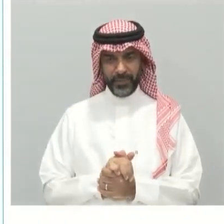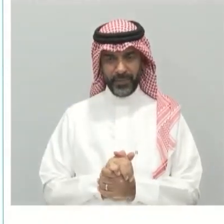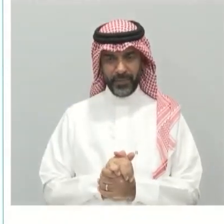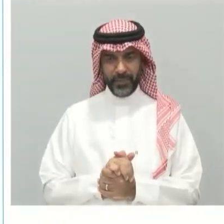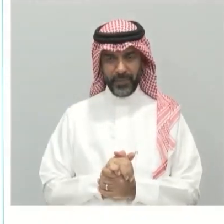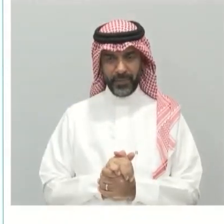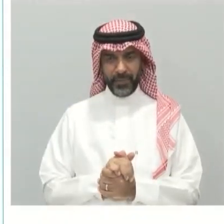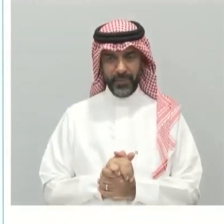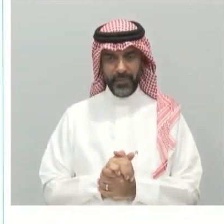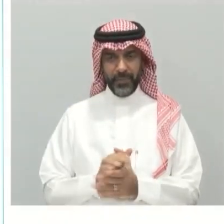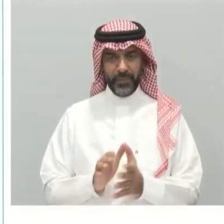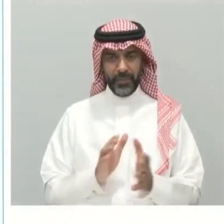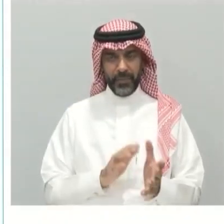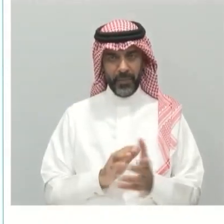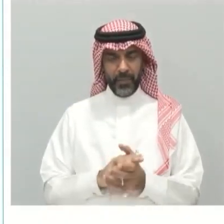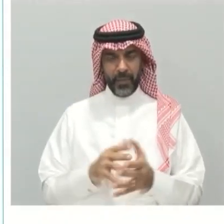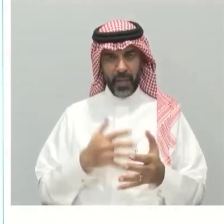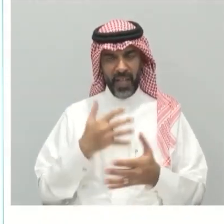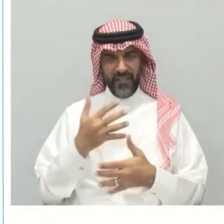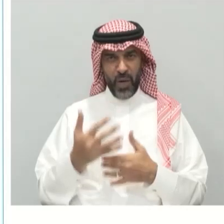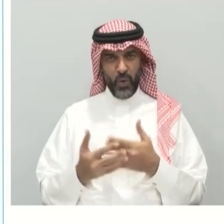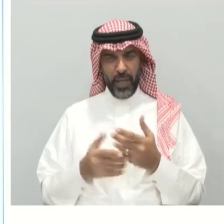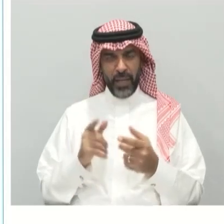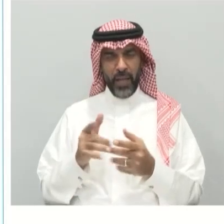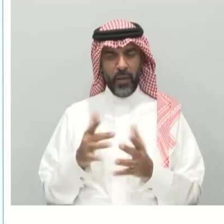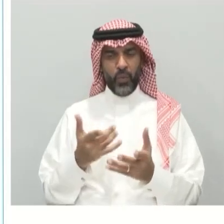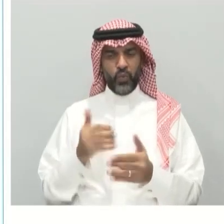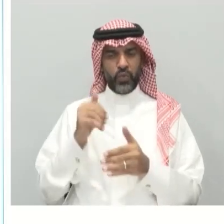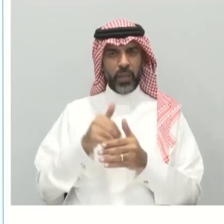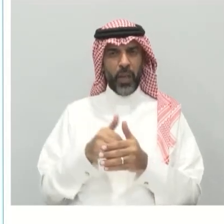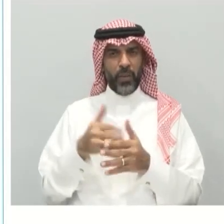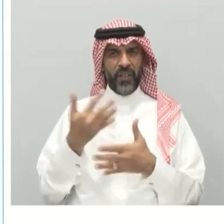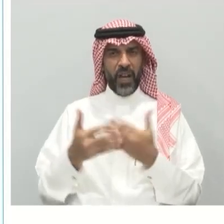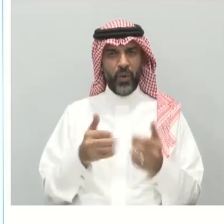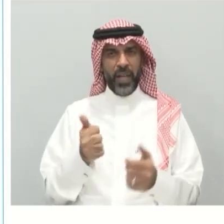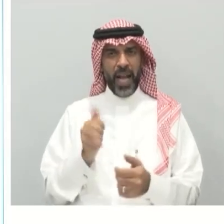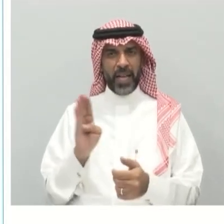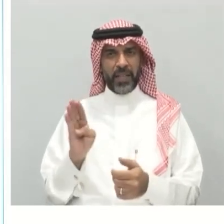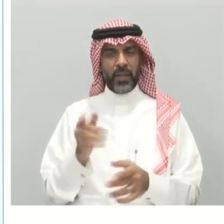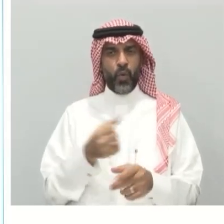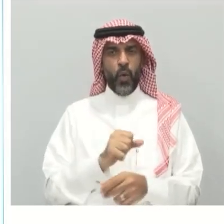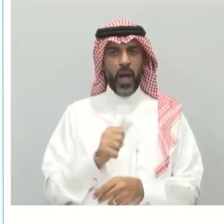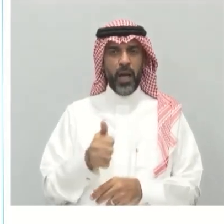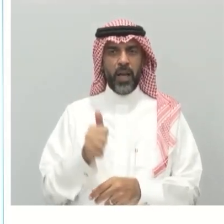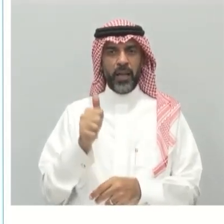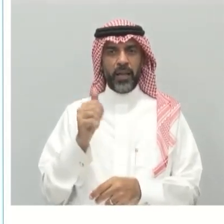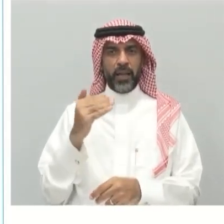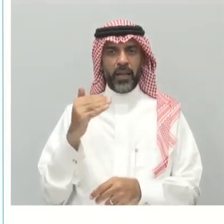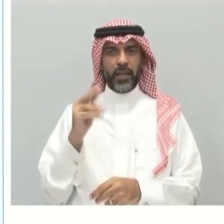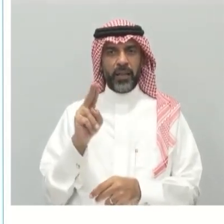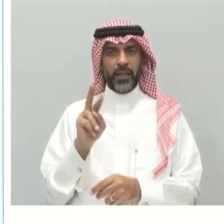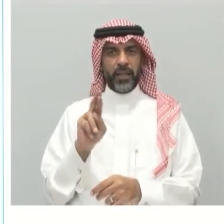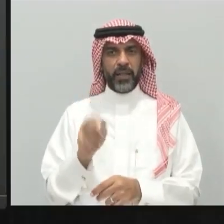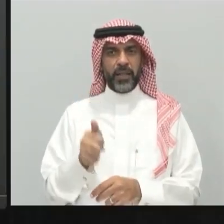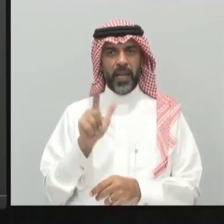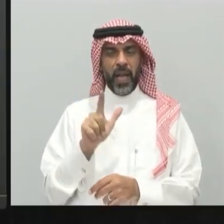الطاقه تفاعلات الاكسده والاختزال ماذا تتضمن تفاعلات الاكسده والاختزال تفاعلات الاكسده والاختزال ذكرناها